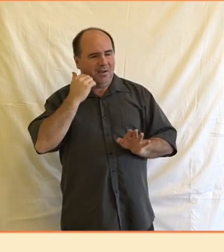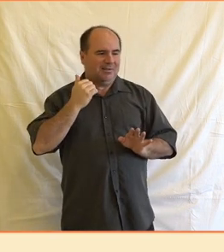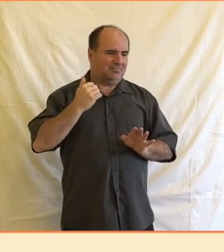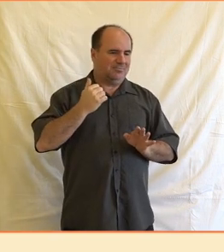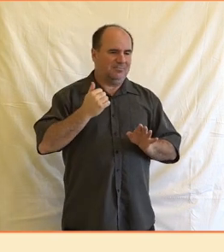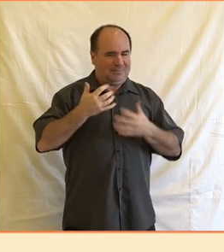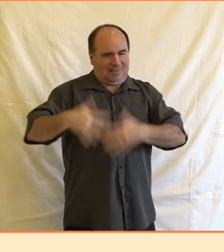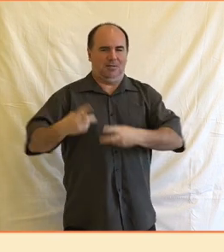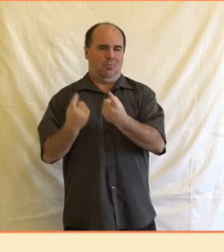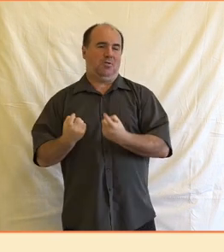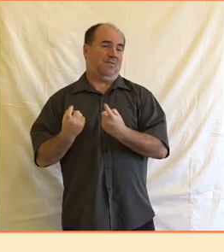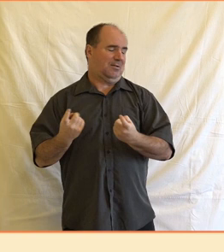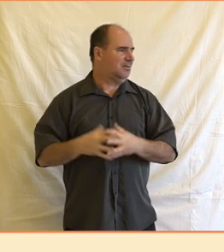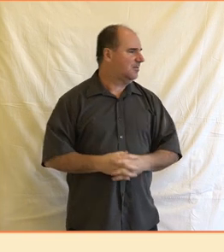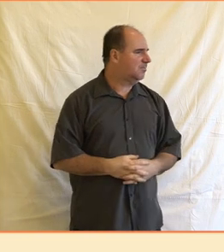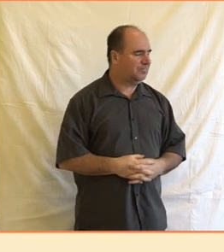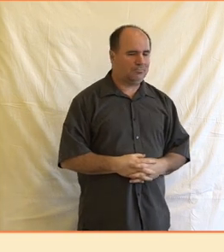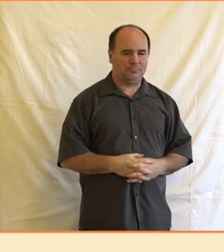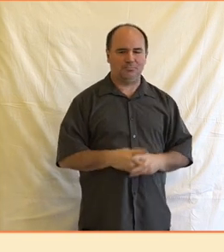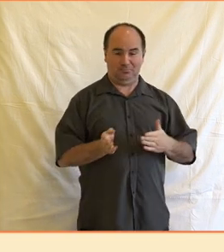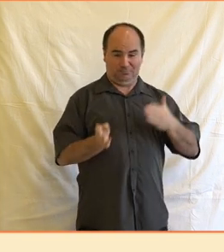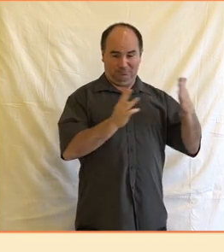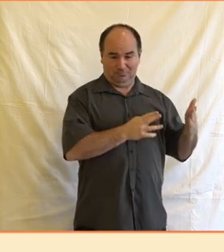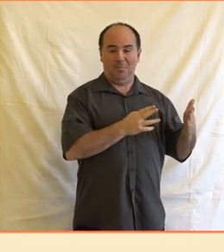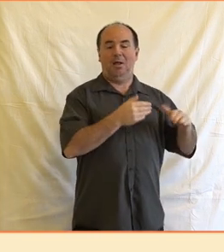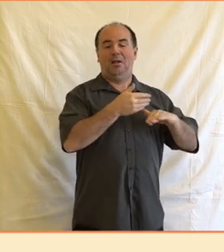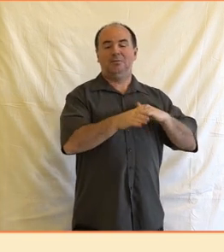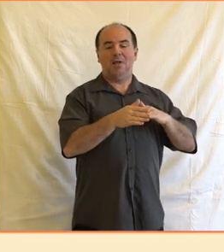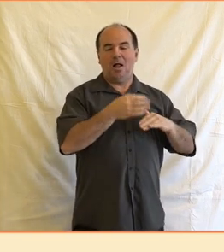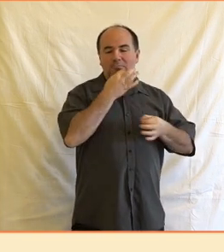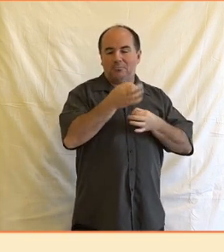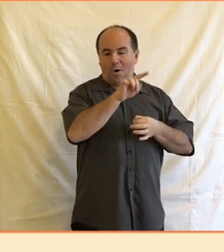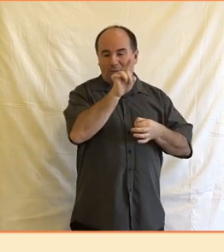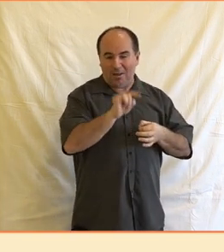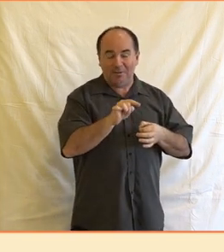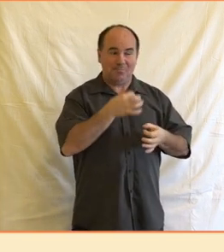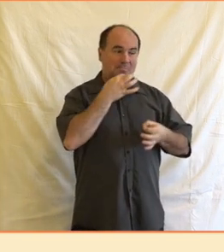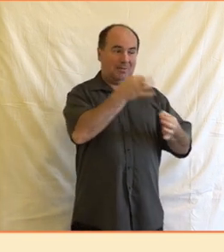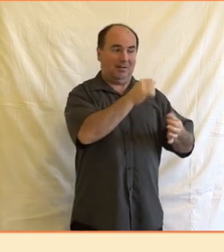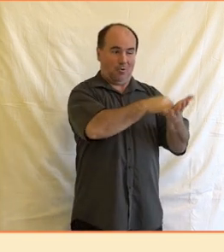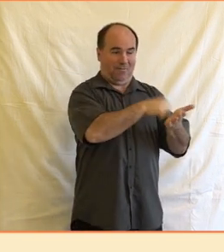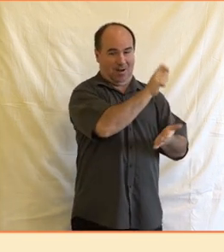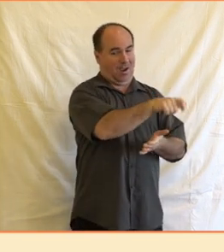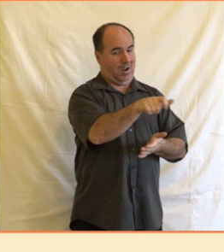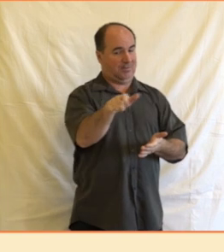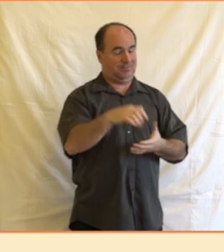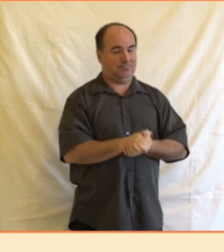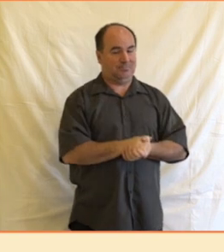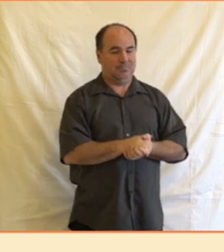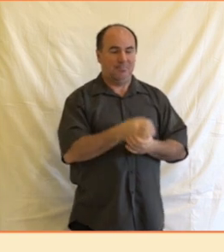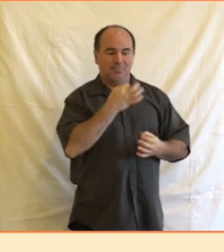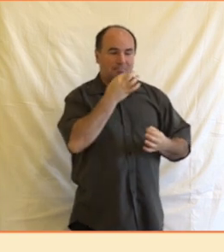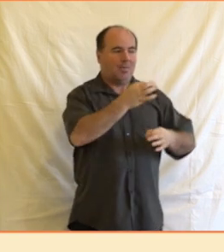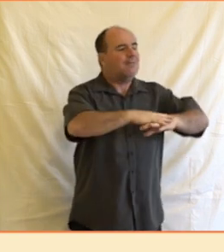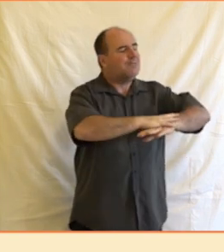Zde máme další sadu otázek a zde jsme se ptali novinářů, jak vnímají tedy situaci